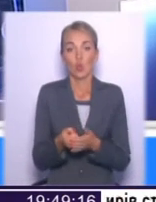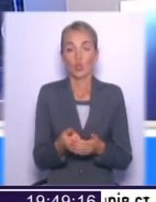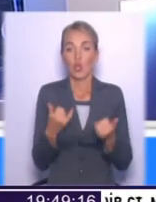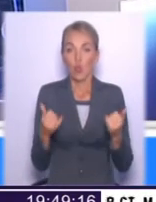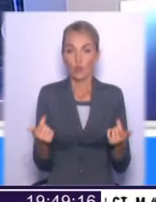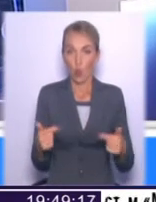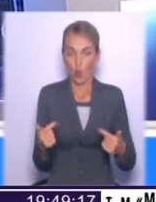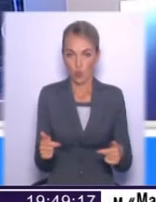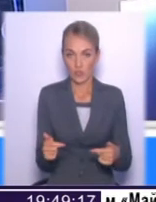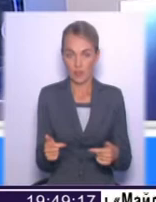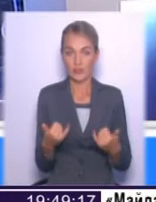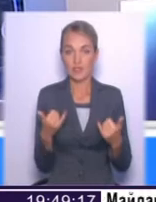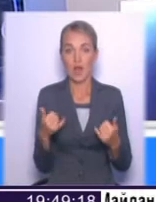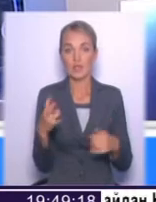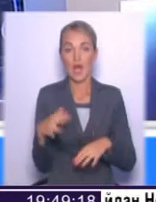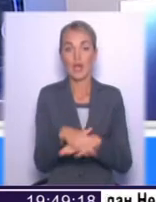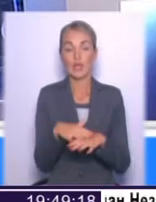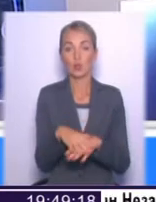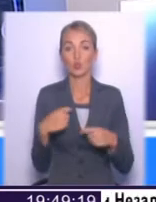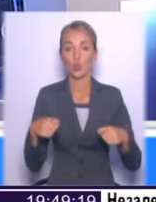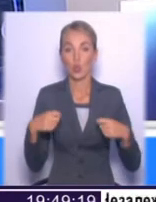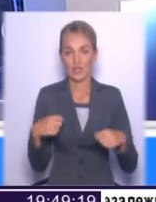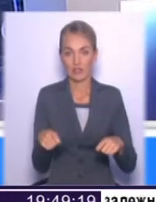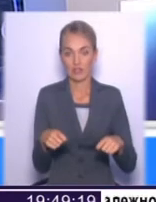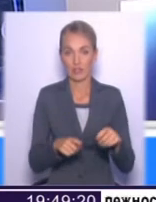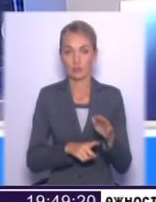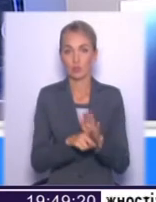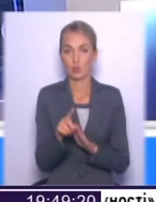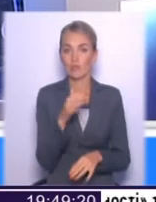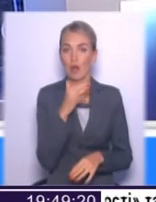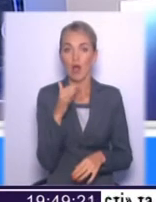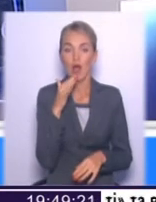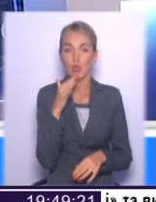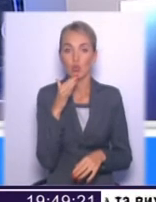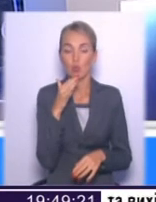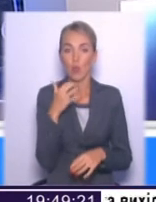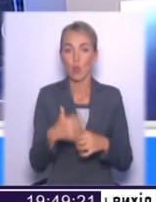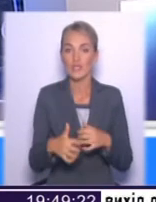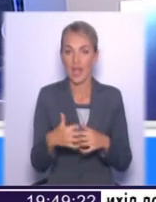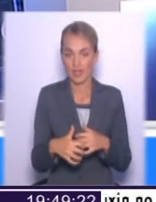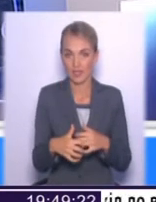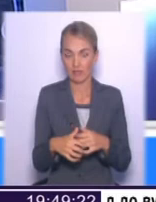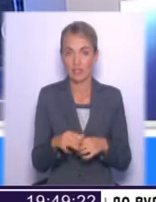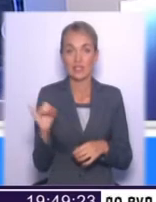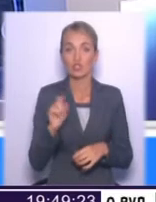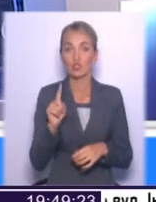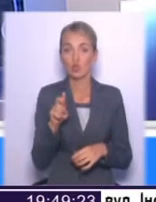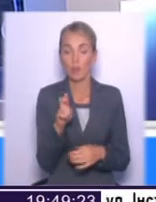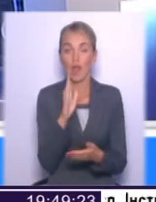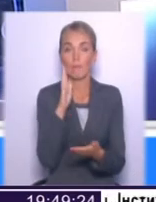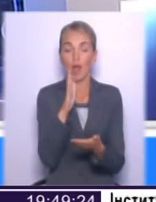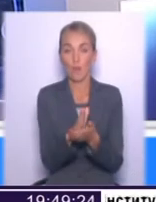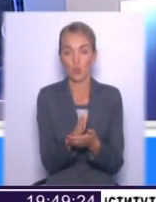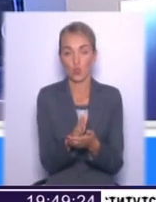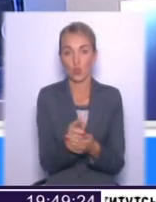гостя. Зараз на ринку торгівлі чомусь багато посередників. І щоб напряму вийти підприємство